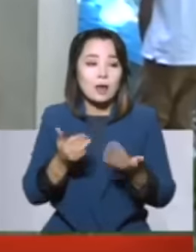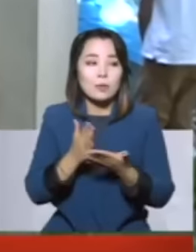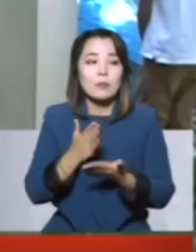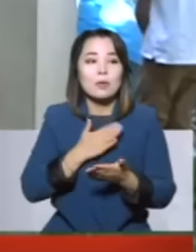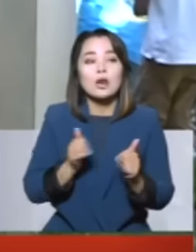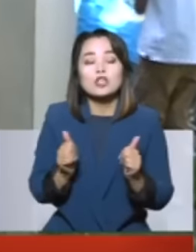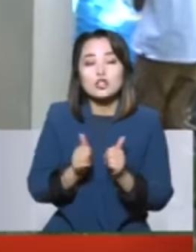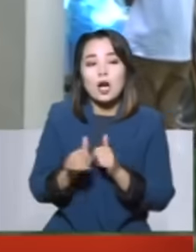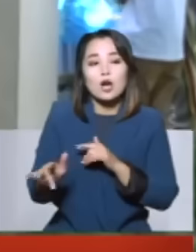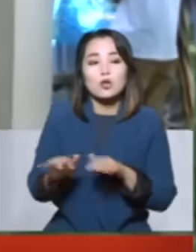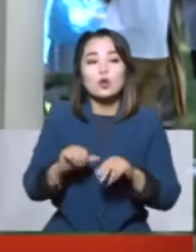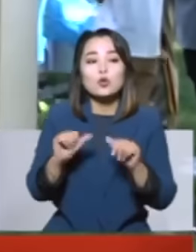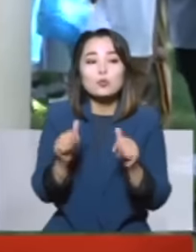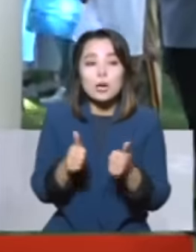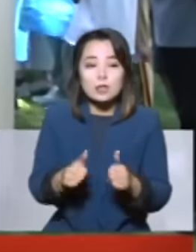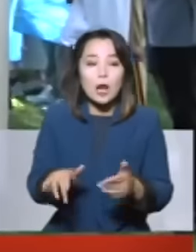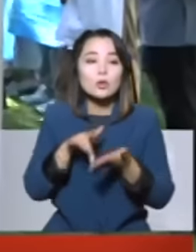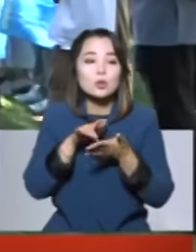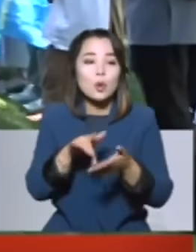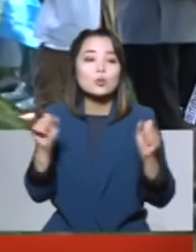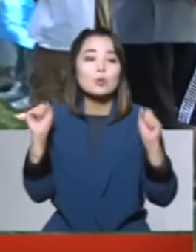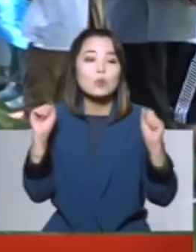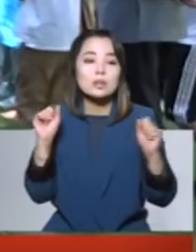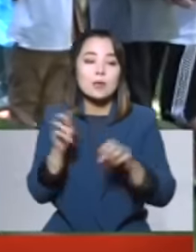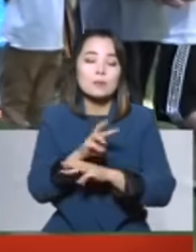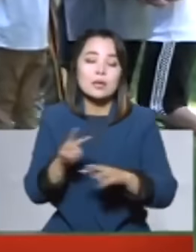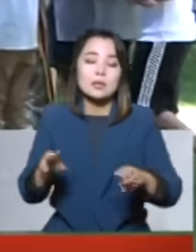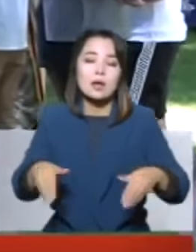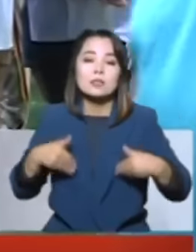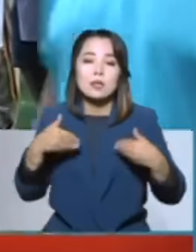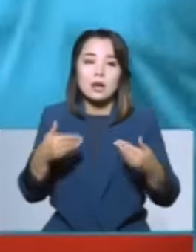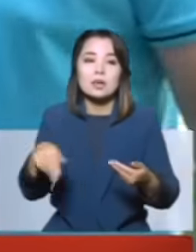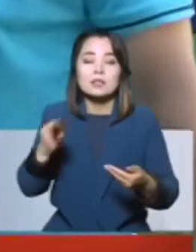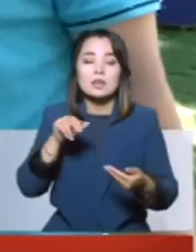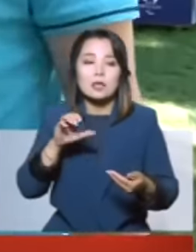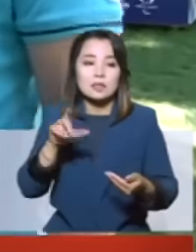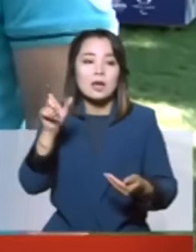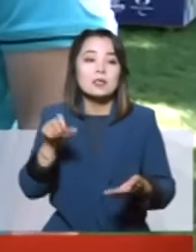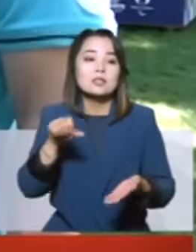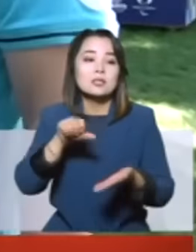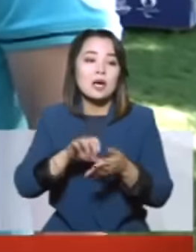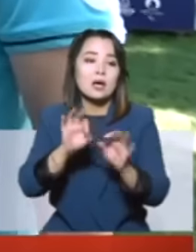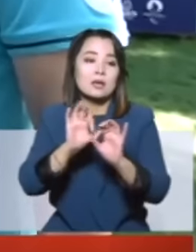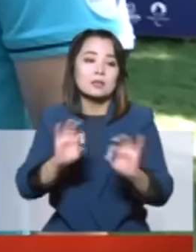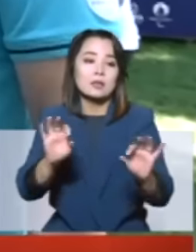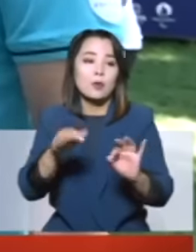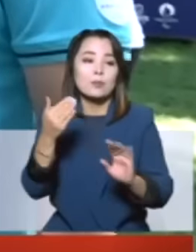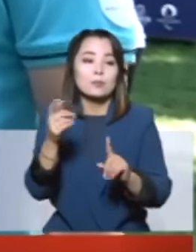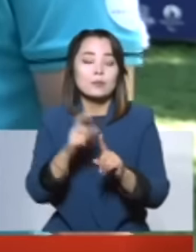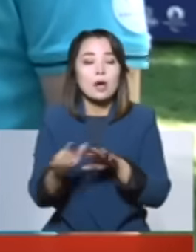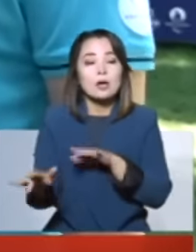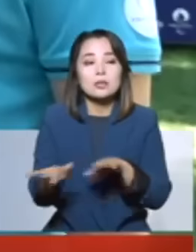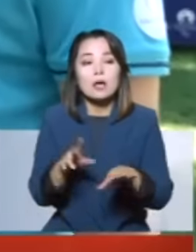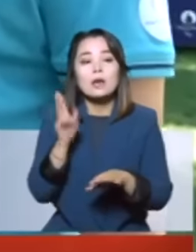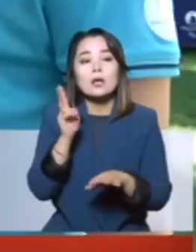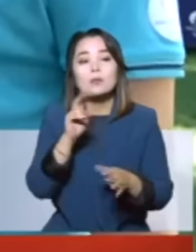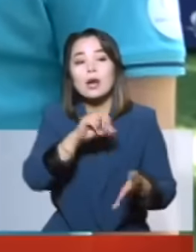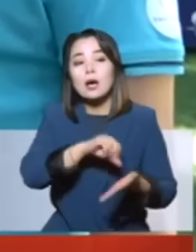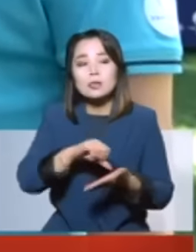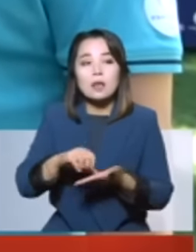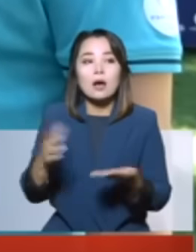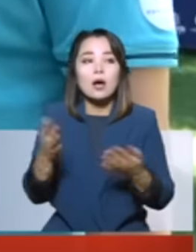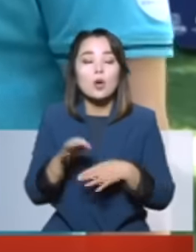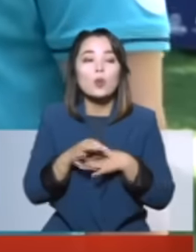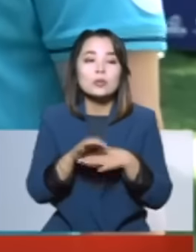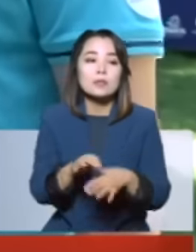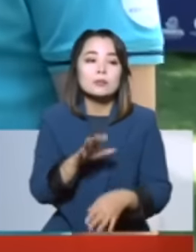менің жанымда осы шараны ұйымдастырған туризм және спорт министрінің кеңесшісі Диас Ахметшарып тұр. Диас мырза, айтыңызшы, шараға кімдер қатысып жатыр, қалай